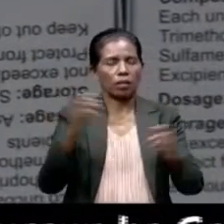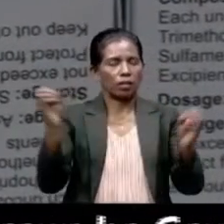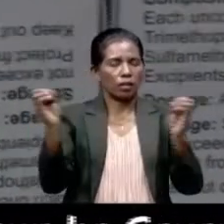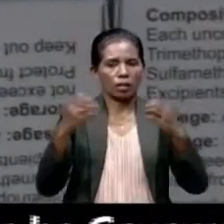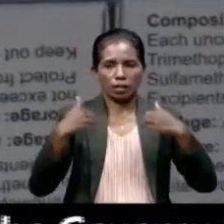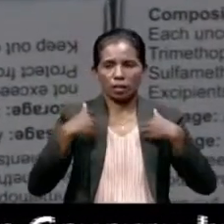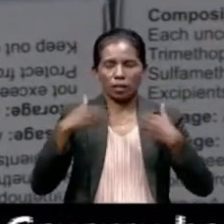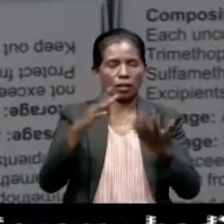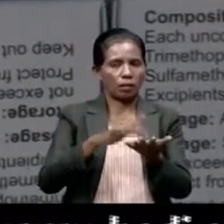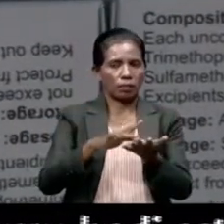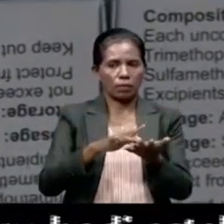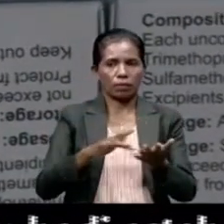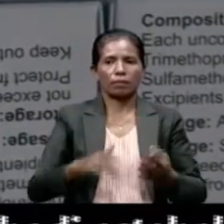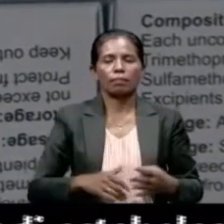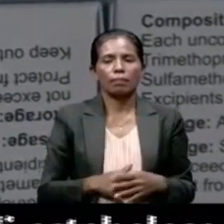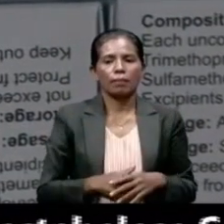aimoro.